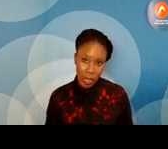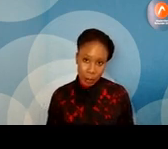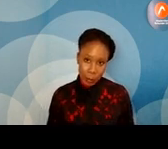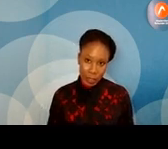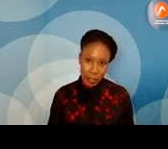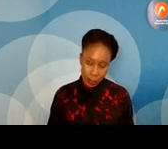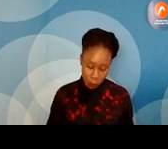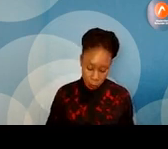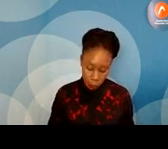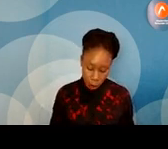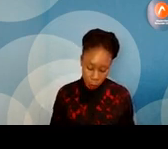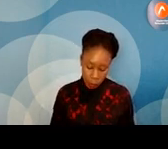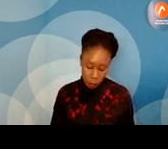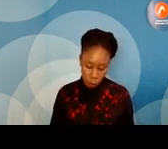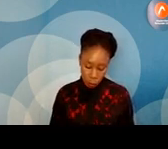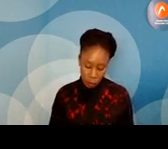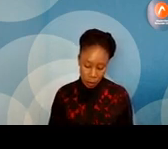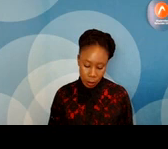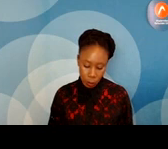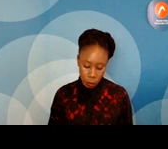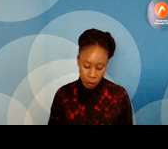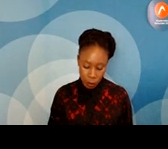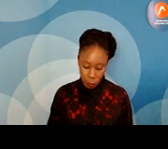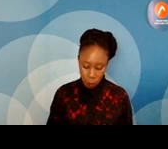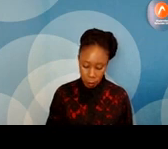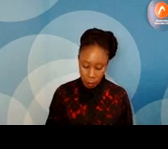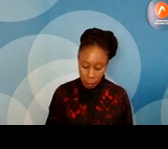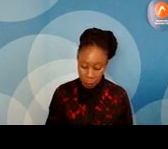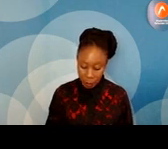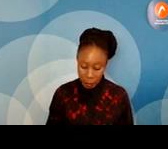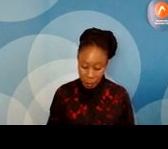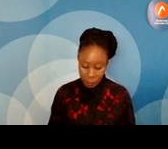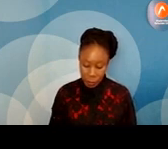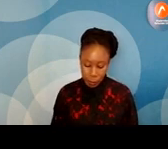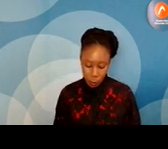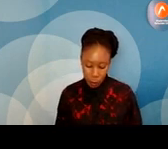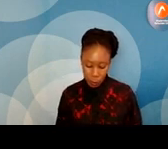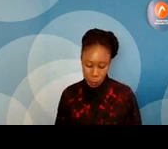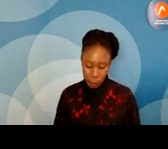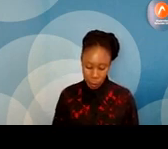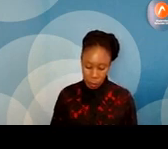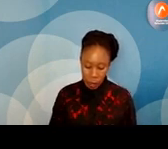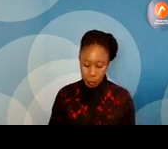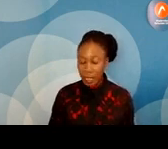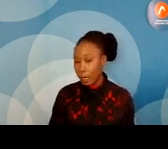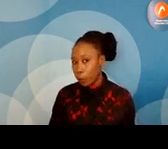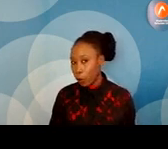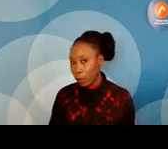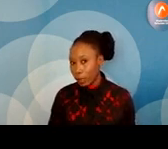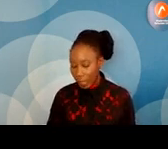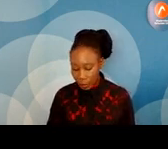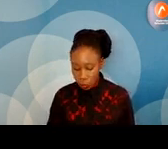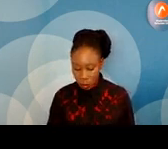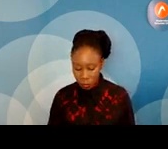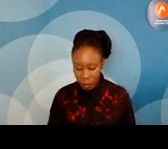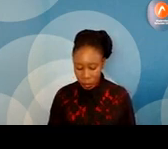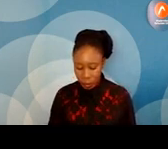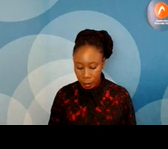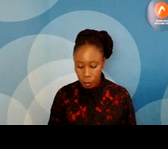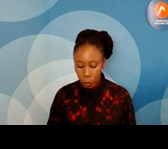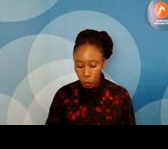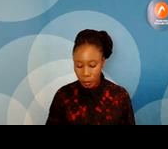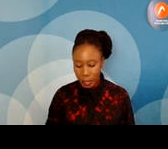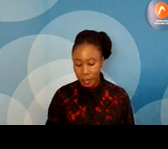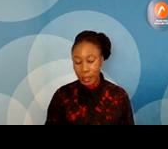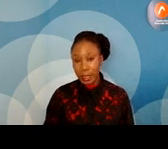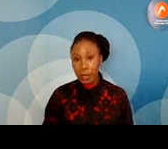Myndigheten för arbetslivskunskap, alltså MYNAK, och seniorarbetskraft och arbetsmiljö menar på att